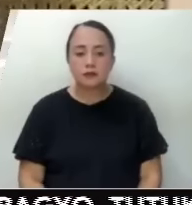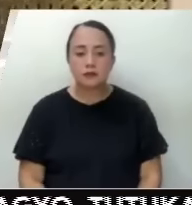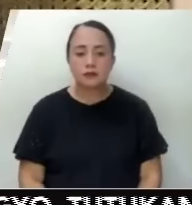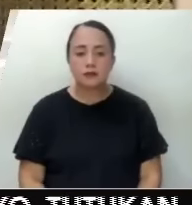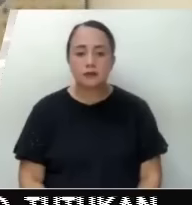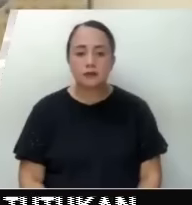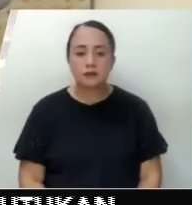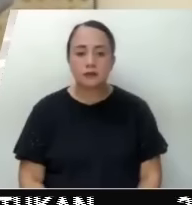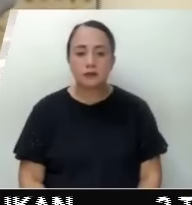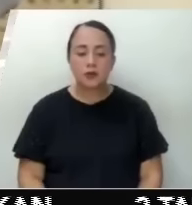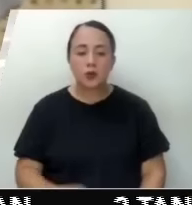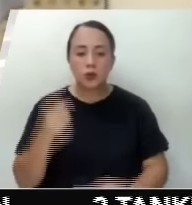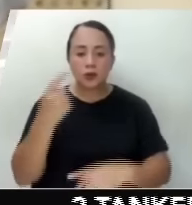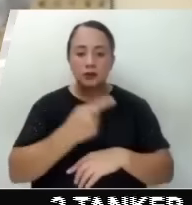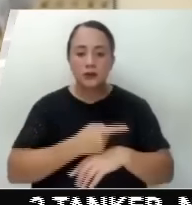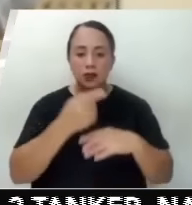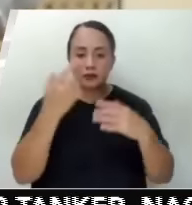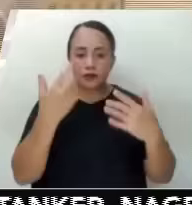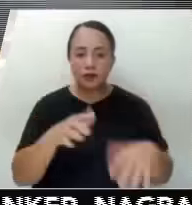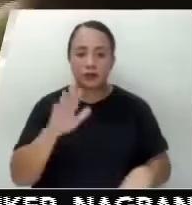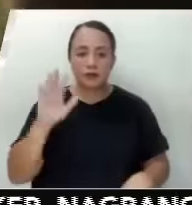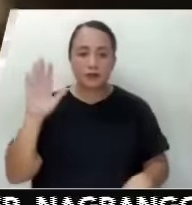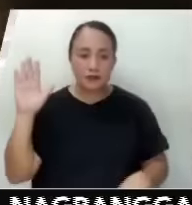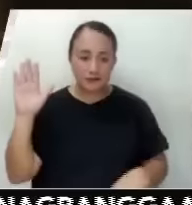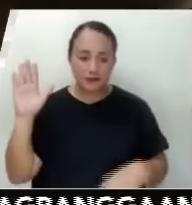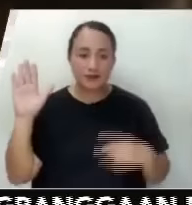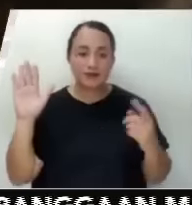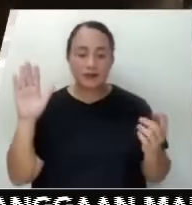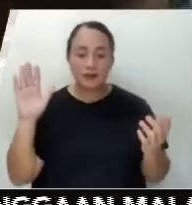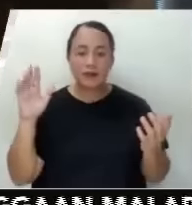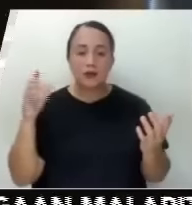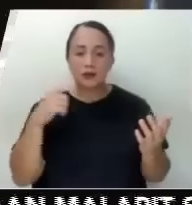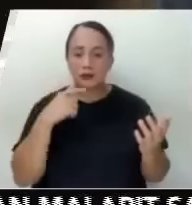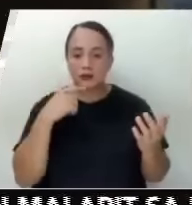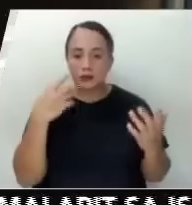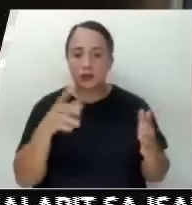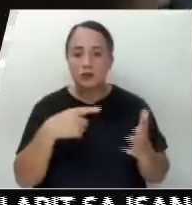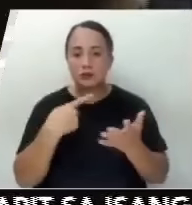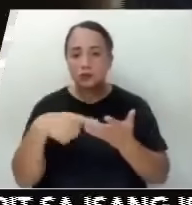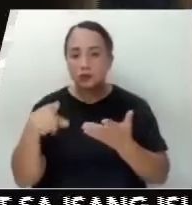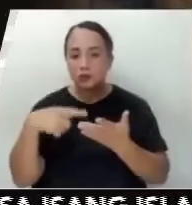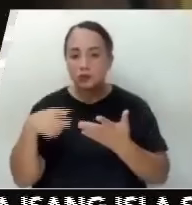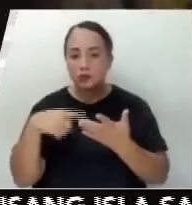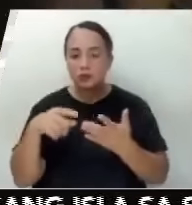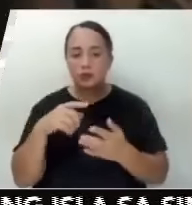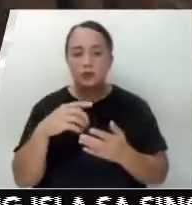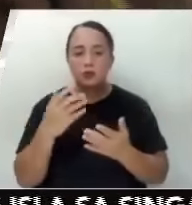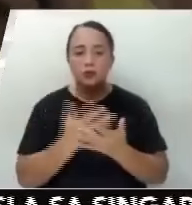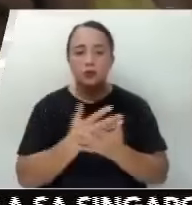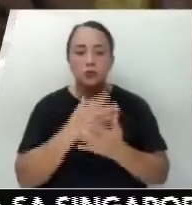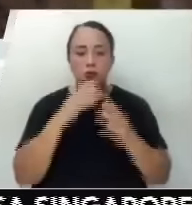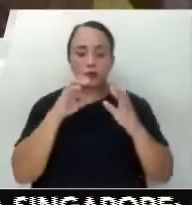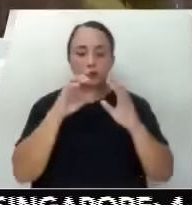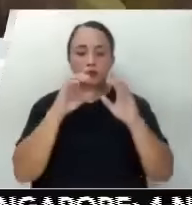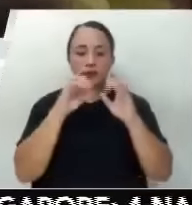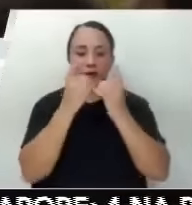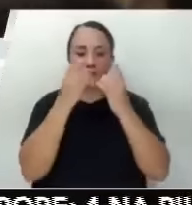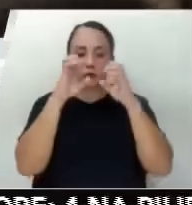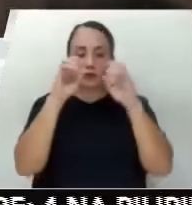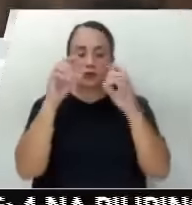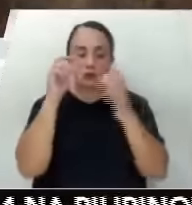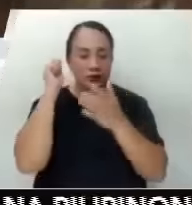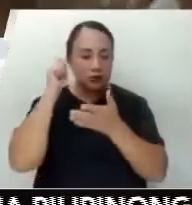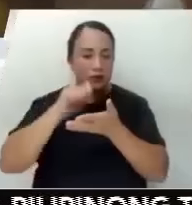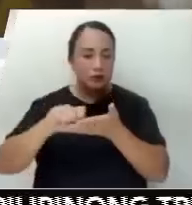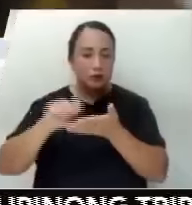Isang araw matapos manumpa kay Pangulong Bongbong Marcos, nag-inspeksyon kanina si bagong Education Secretary Sunny Angara sa mga silid-aralan sa